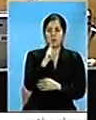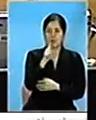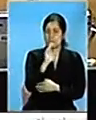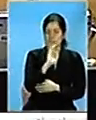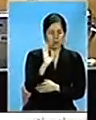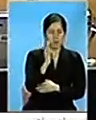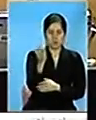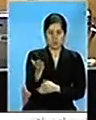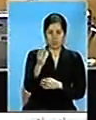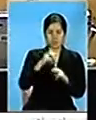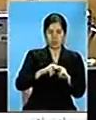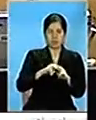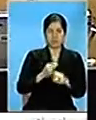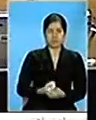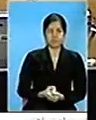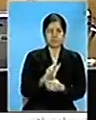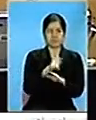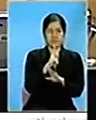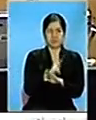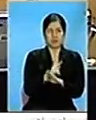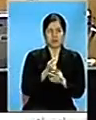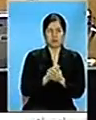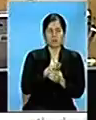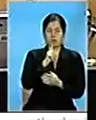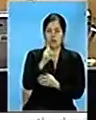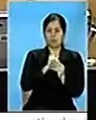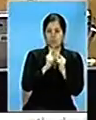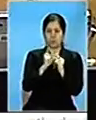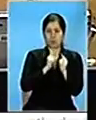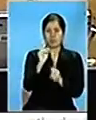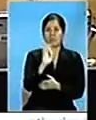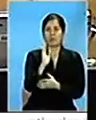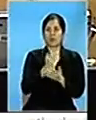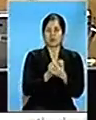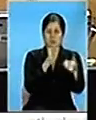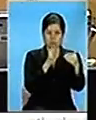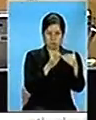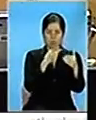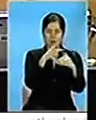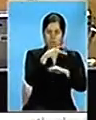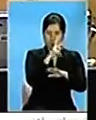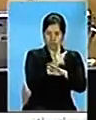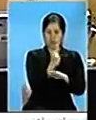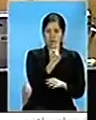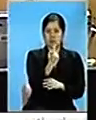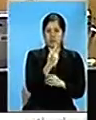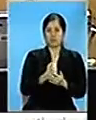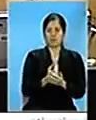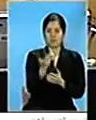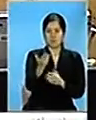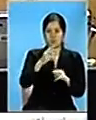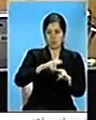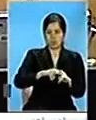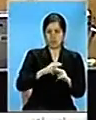ใช้ท่านนั่งลงครับผมไม่ใช่ใช้ท่านไปถามไม่ได้ท่านคุยกันไม่ได้ฮะท่านต้องพูดกับประธานท่านประท้วงละผมรับคำประท้วงท่านนั่งลงผมไม่ใช่